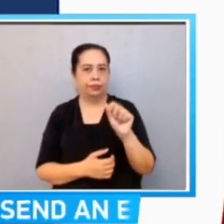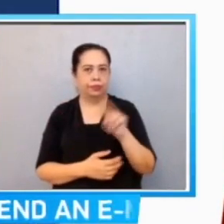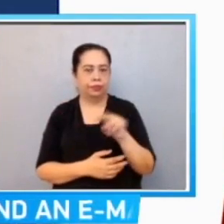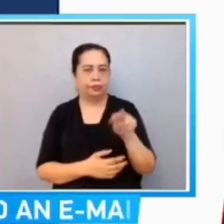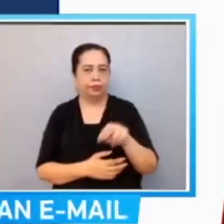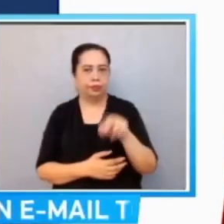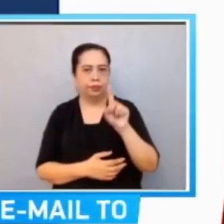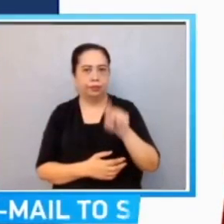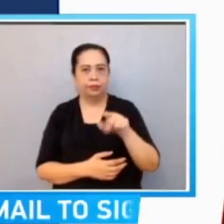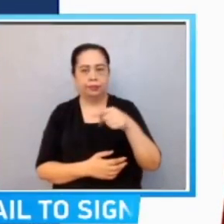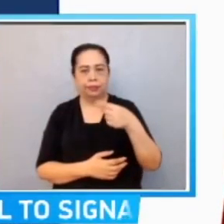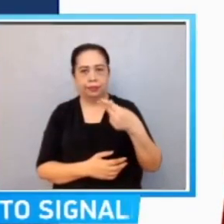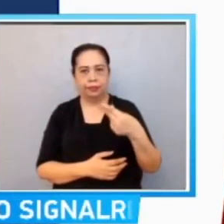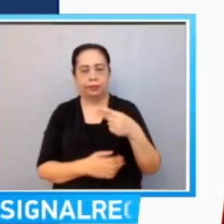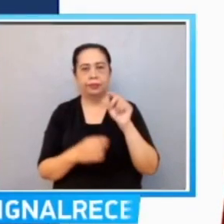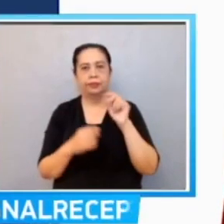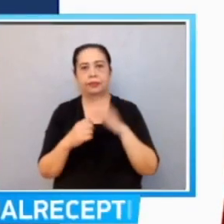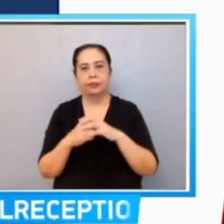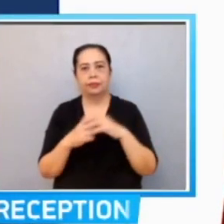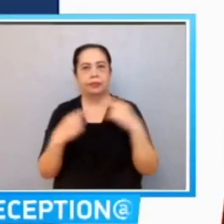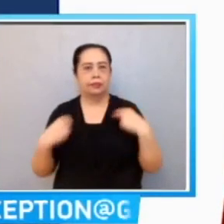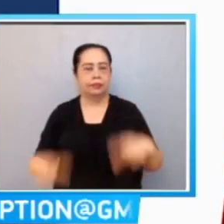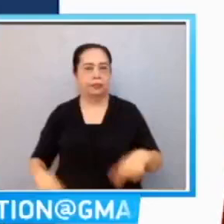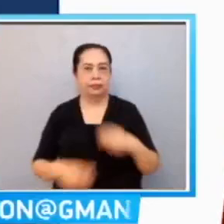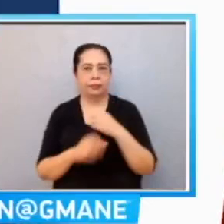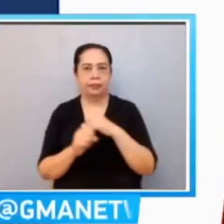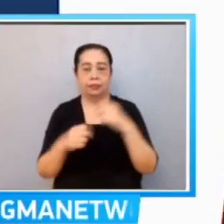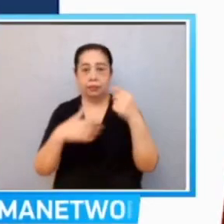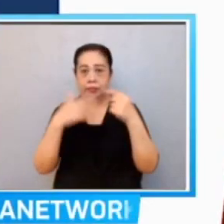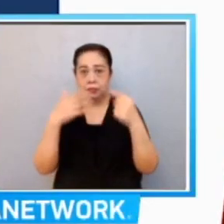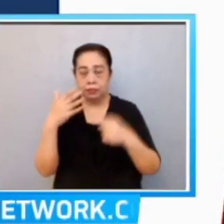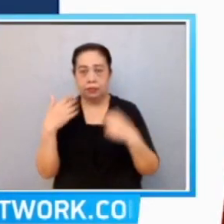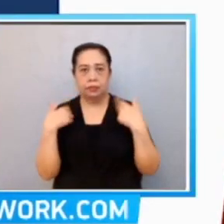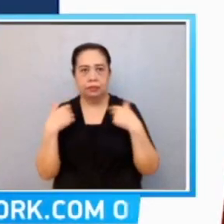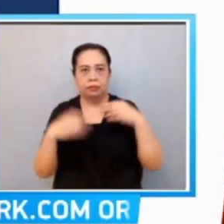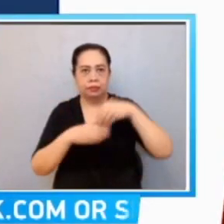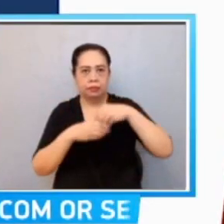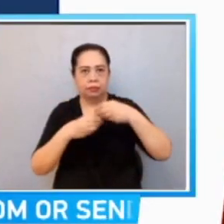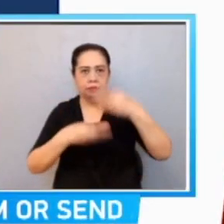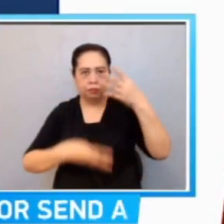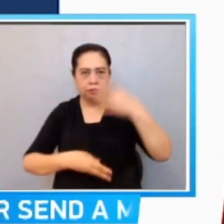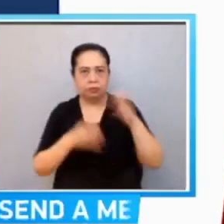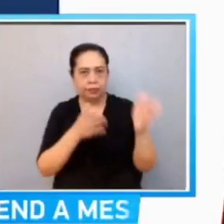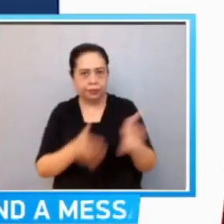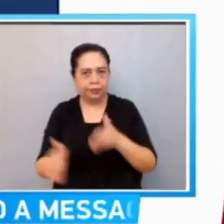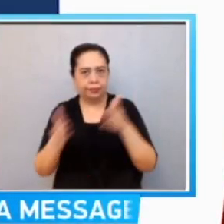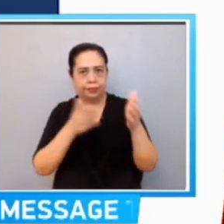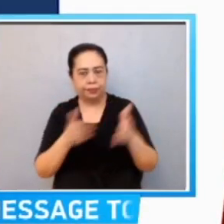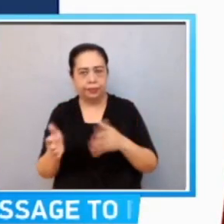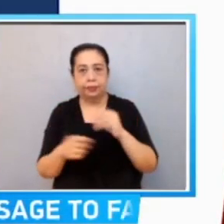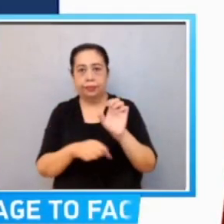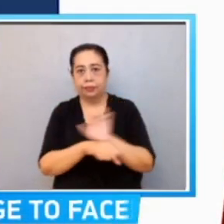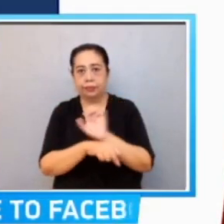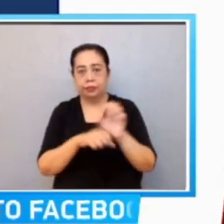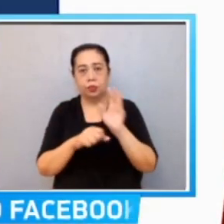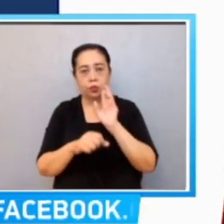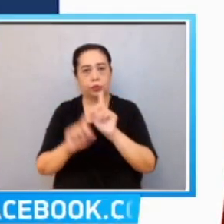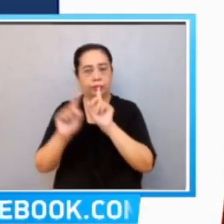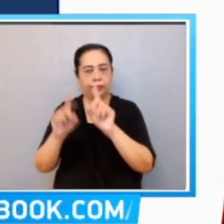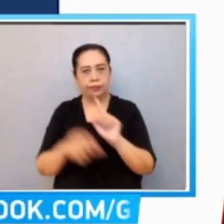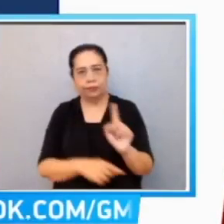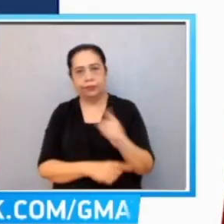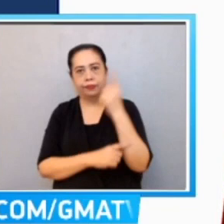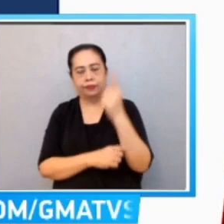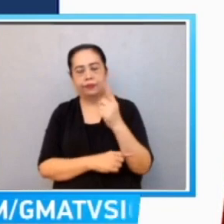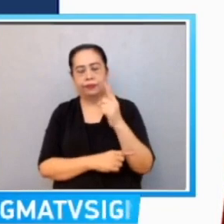SONA2022.ph. Bukod sa mga health and safety protocols, laman din ito ang mga paghahandang ginawa ng kamera at mga empleyadong dadalo sa unang SONA. Meron